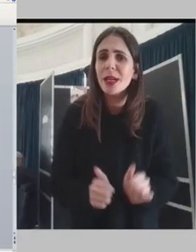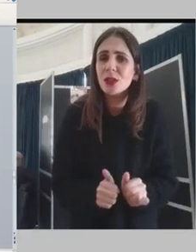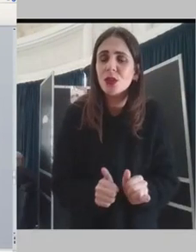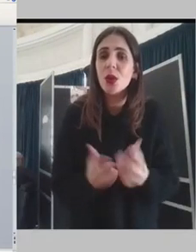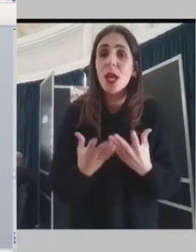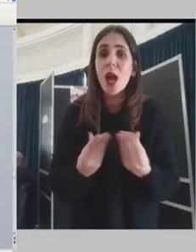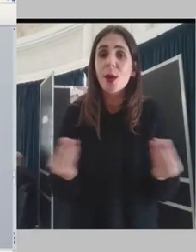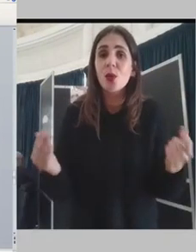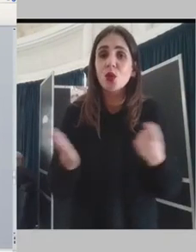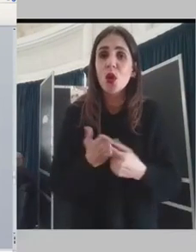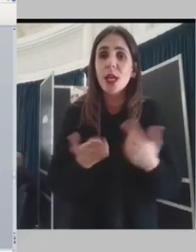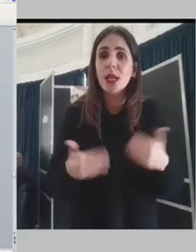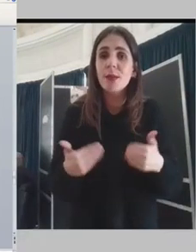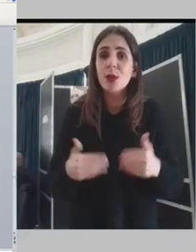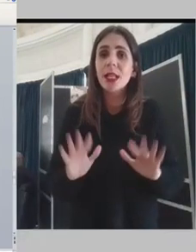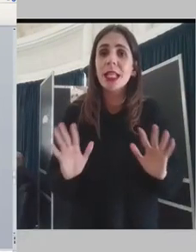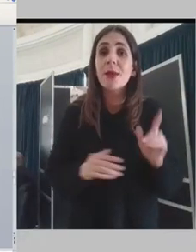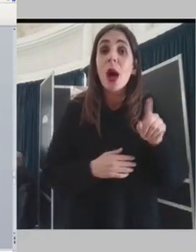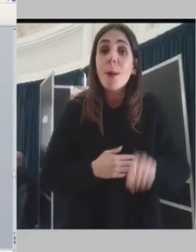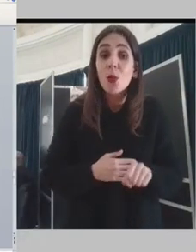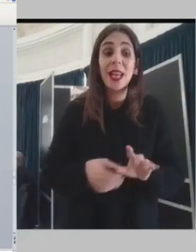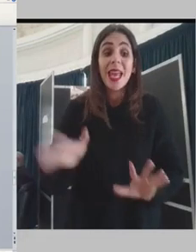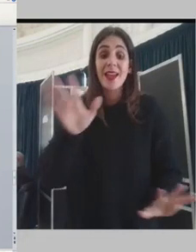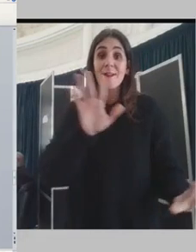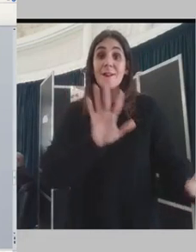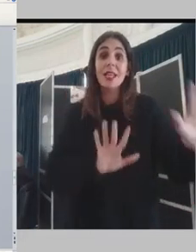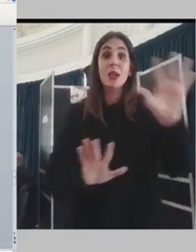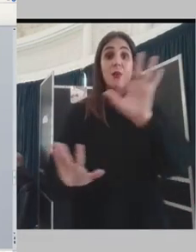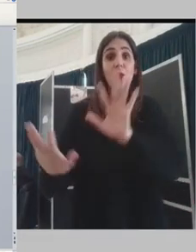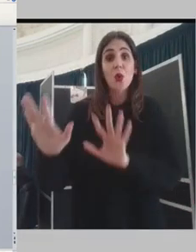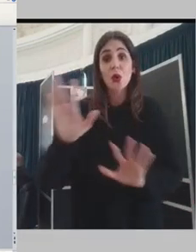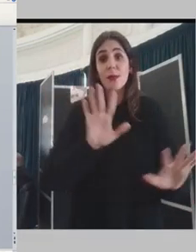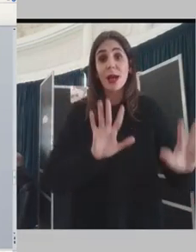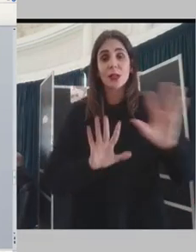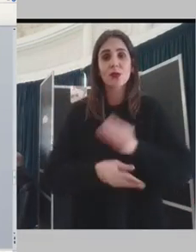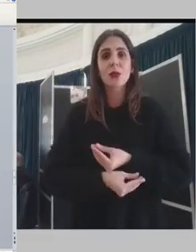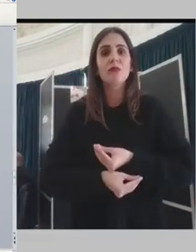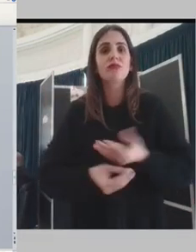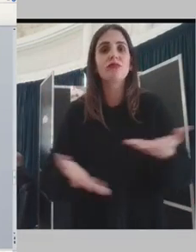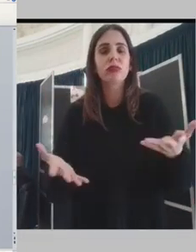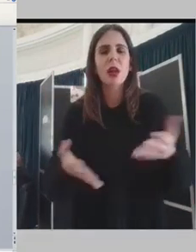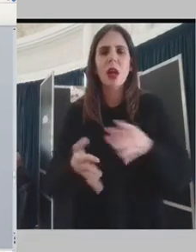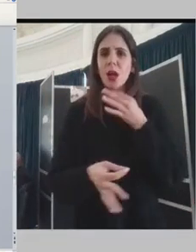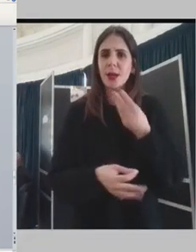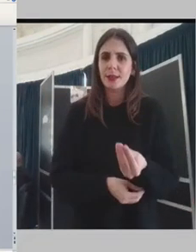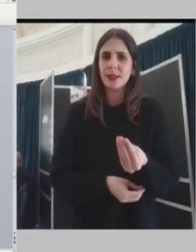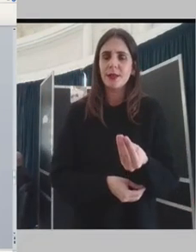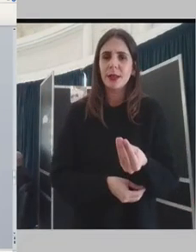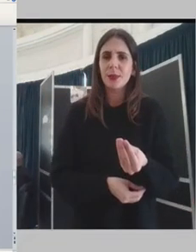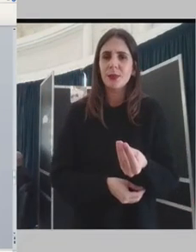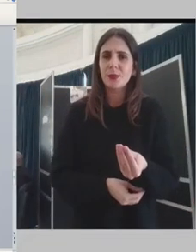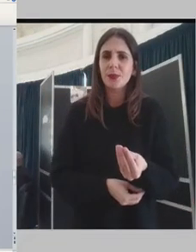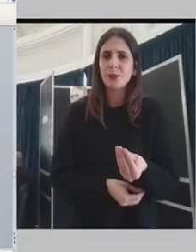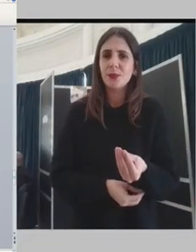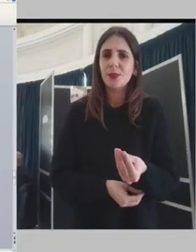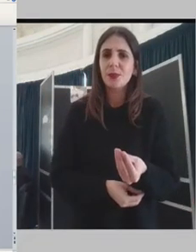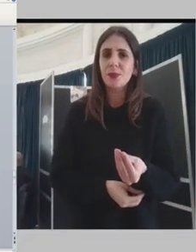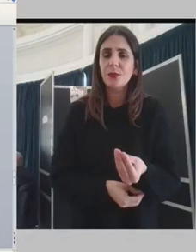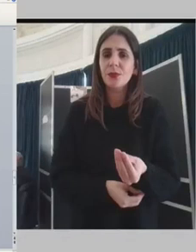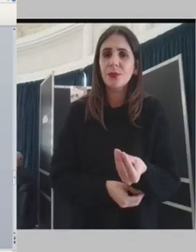importante, ma anche la informazione, e quindi diffondere solamente la nozione